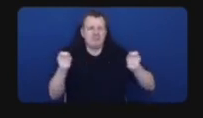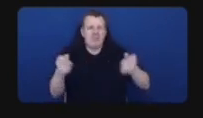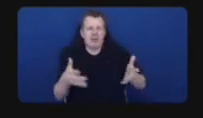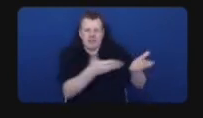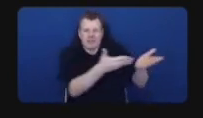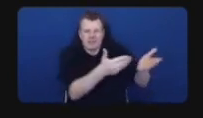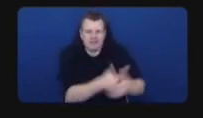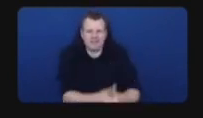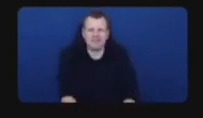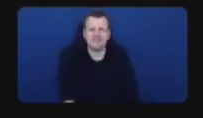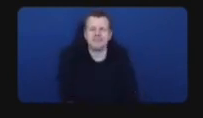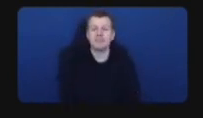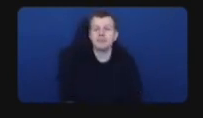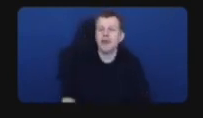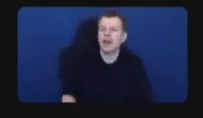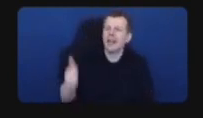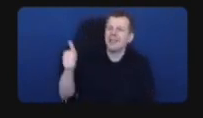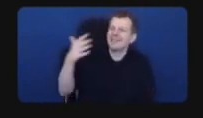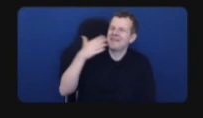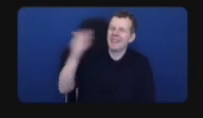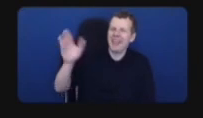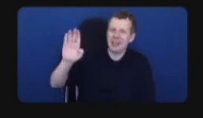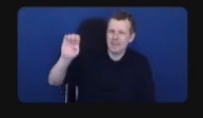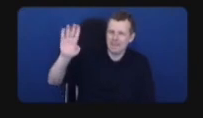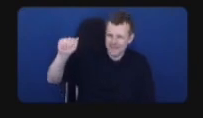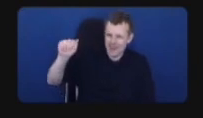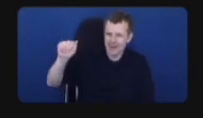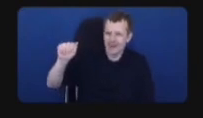好，我现在把话筒给我们的主持人。